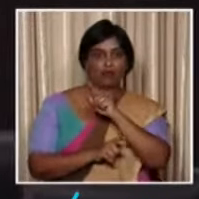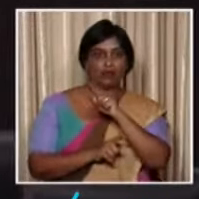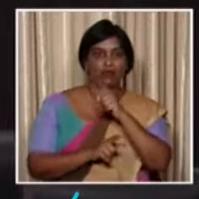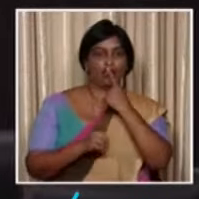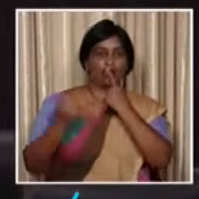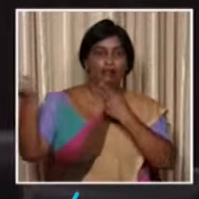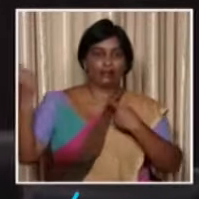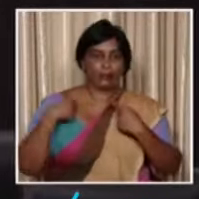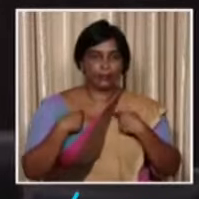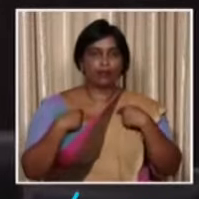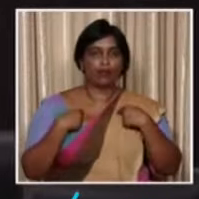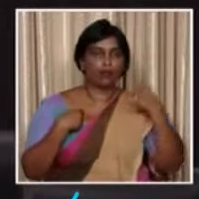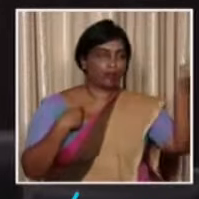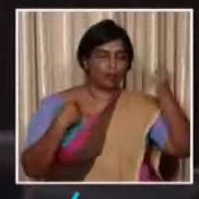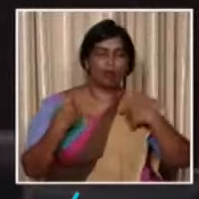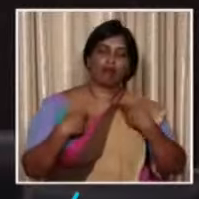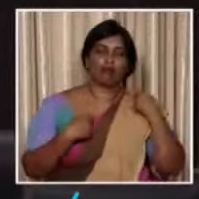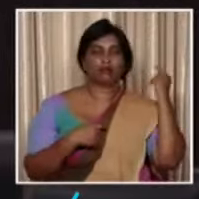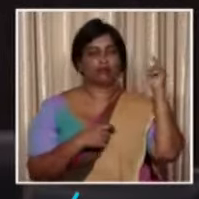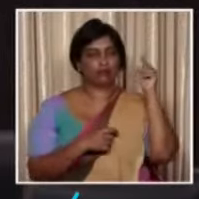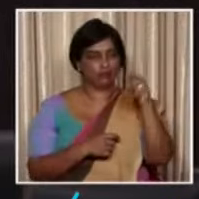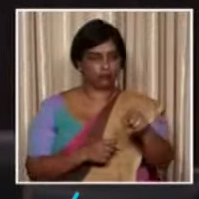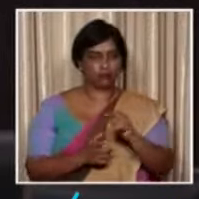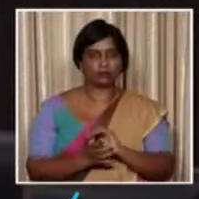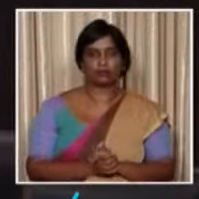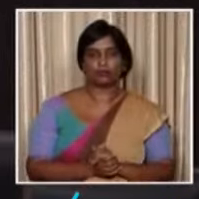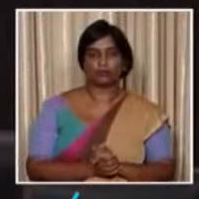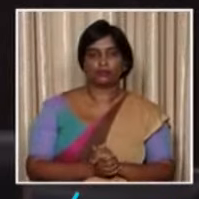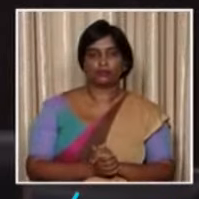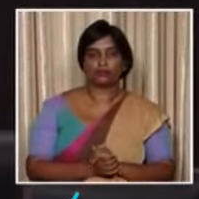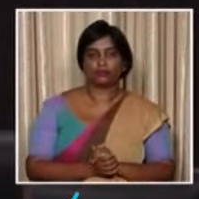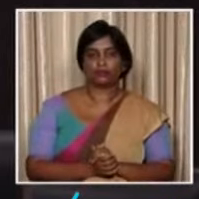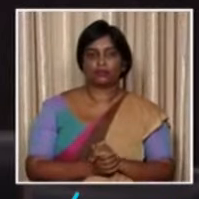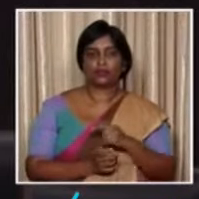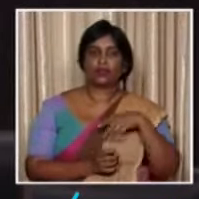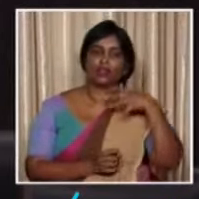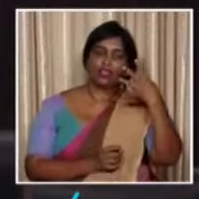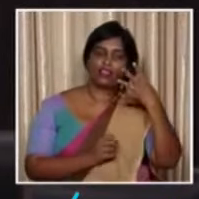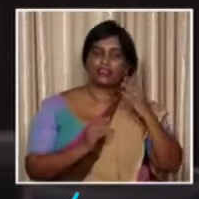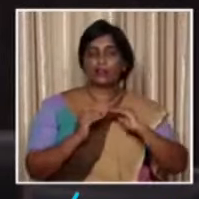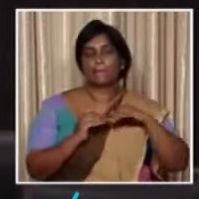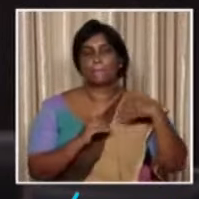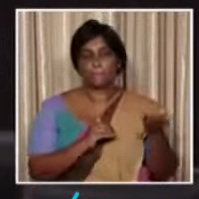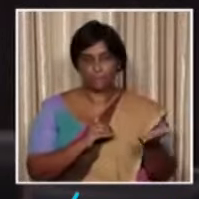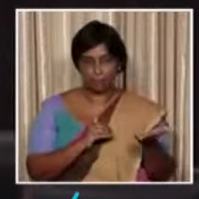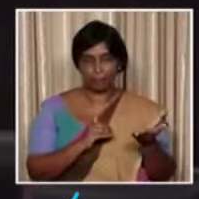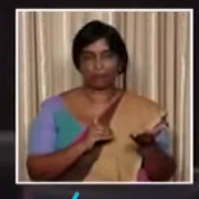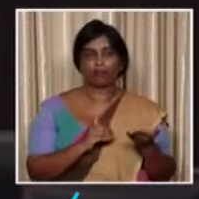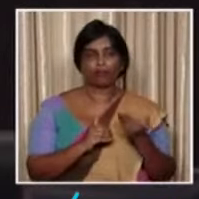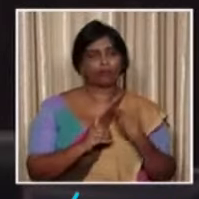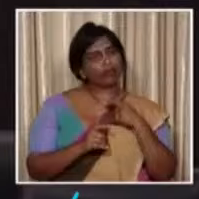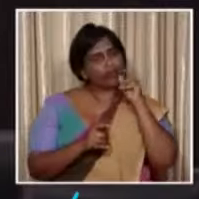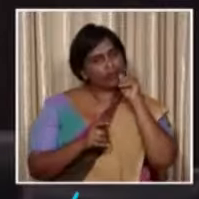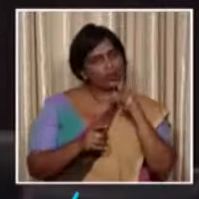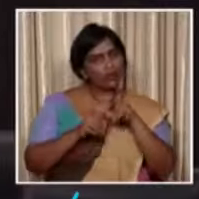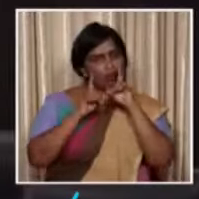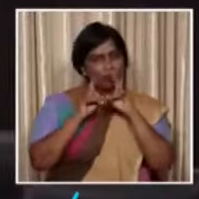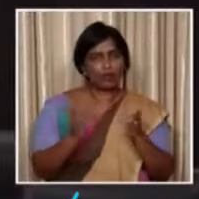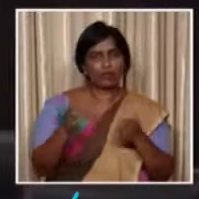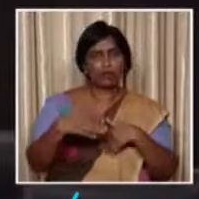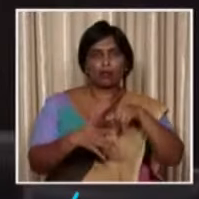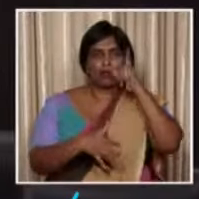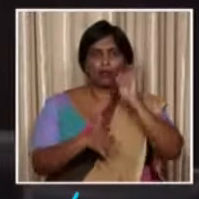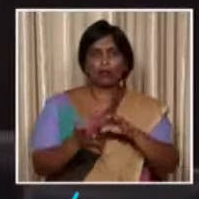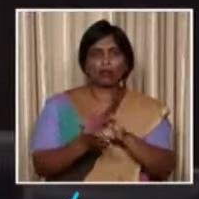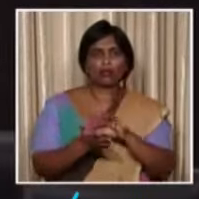මට ආරාධනා ලැබුණා මම ආවා ඊට පස්සේ මම දවස් 4කට පස්සේ මම බලනවා මෙන්න මේ විදිය කැබිනට්